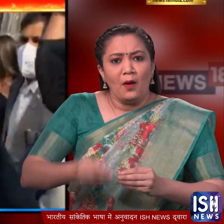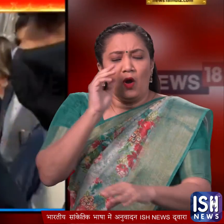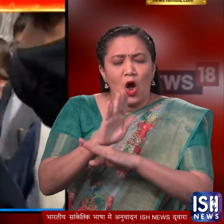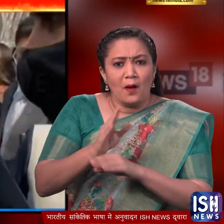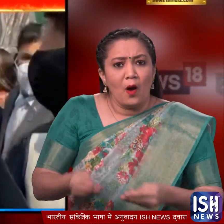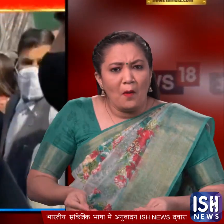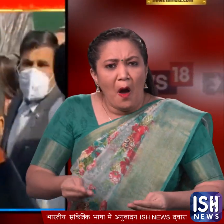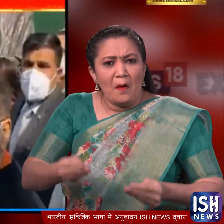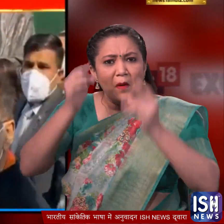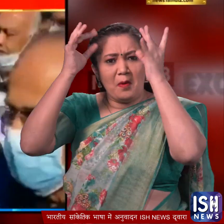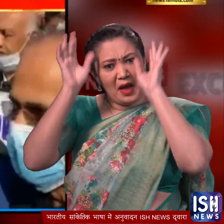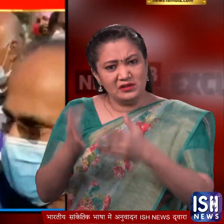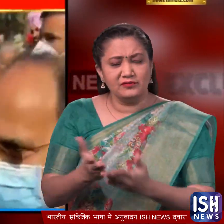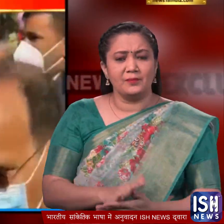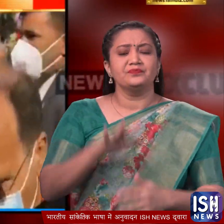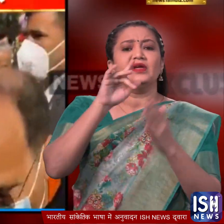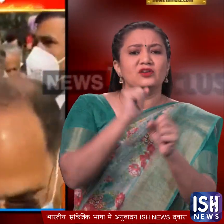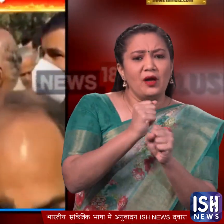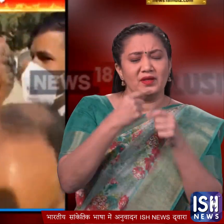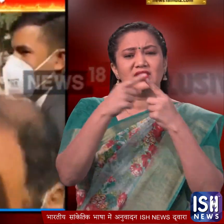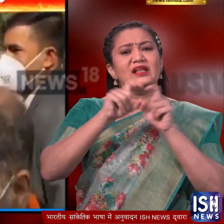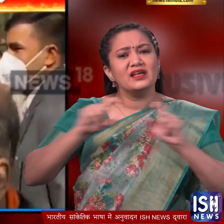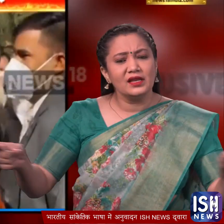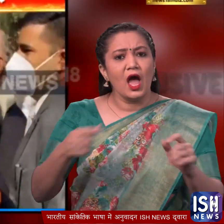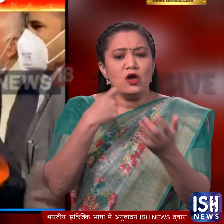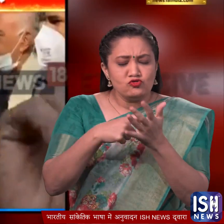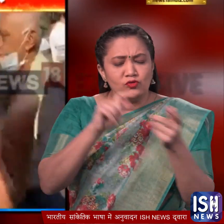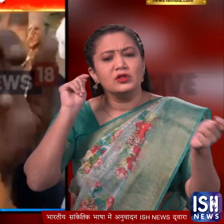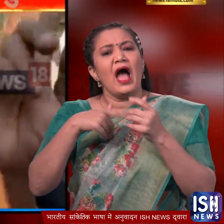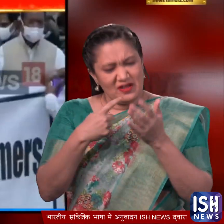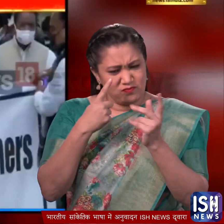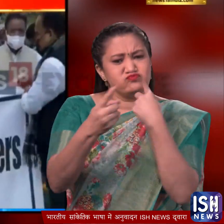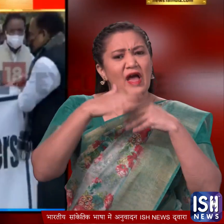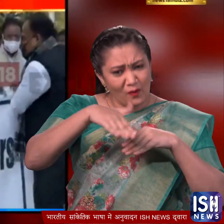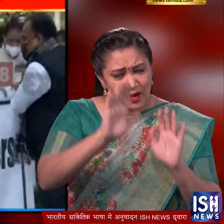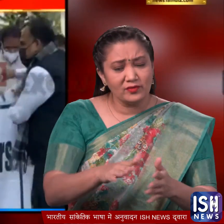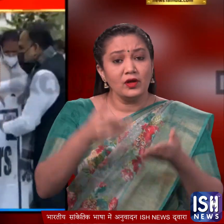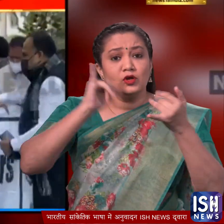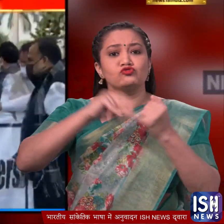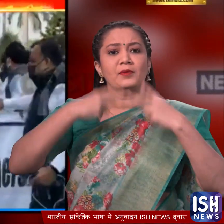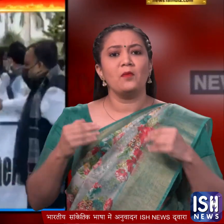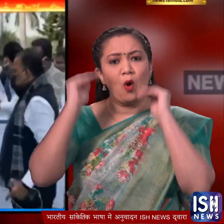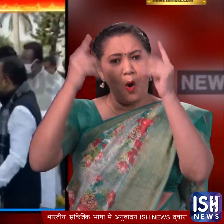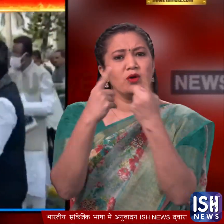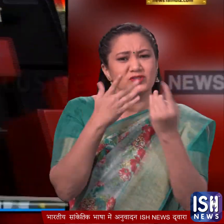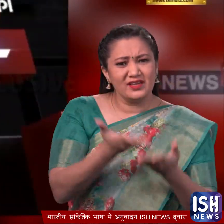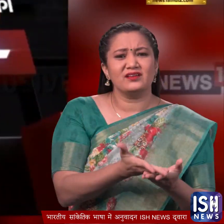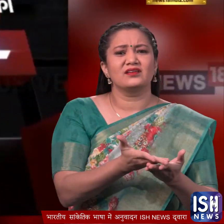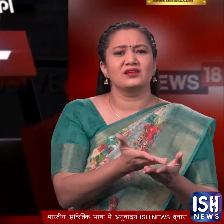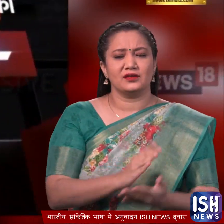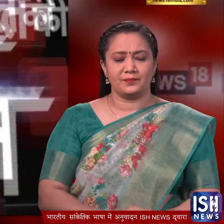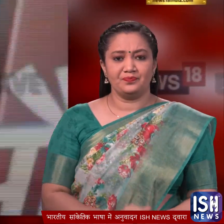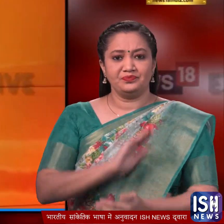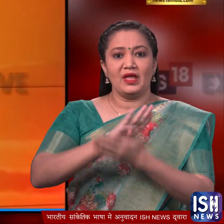के मुद्दे पर और आक्रामक हो रही है, जबकि सरकार ये साफ कर चुकी है कि वो नियम से कार्रवाई करेगी, क्योंकि मामले की जांच सुप्रीम कोर्ट की निगरानी में हो रही